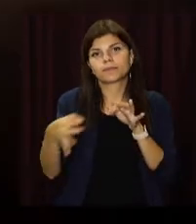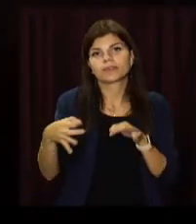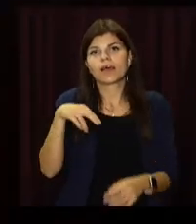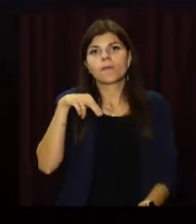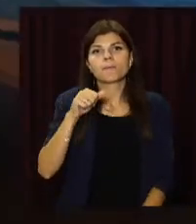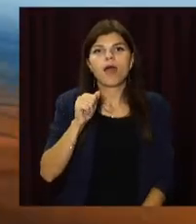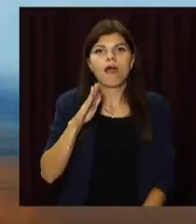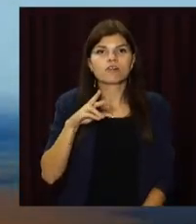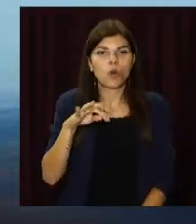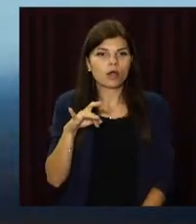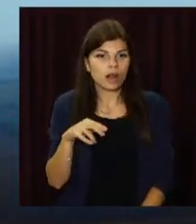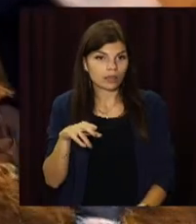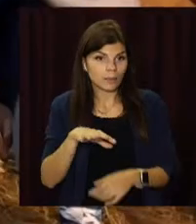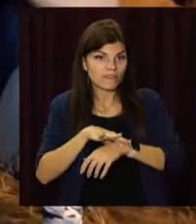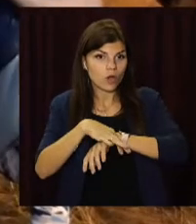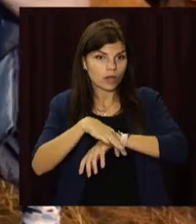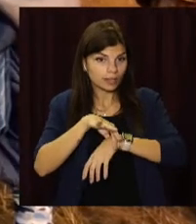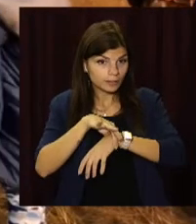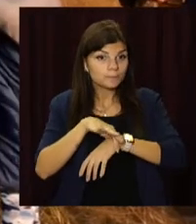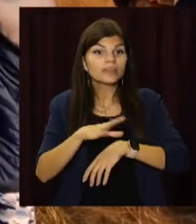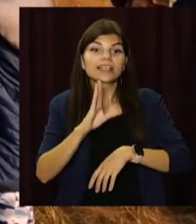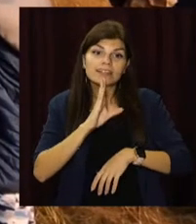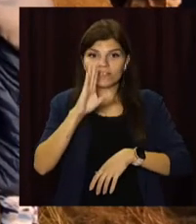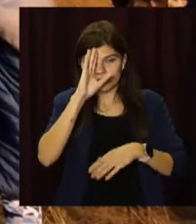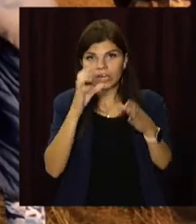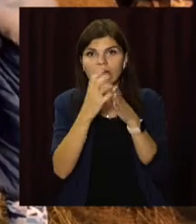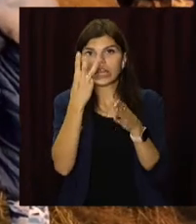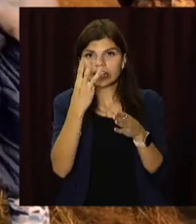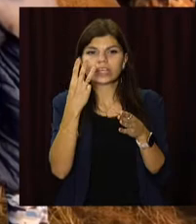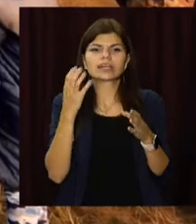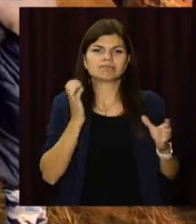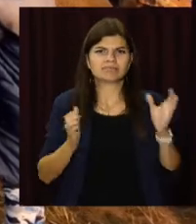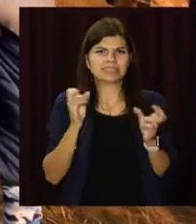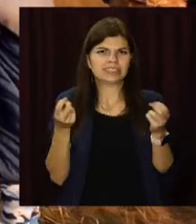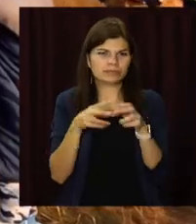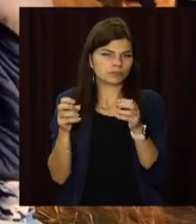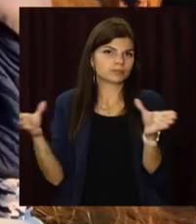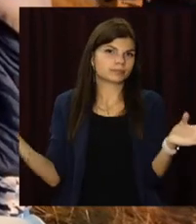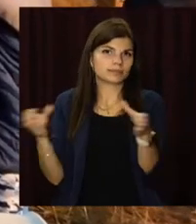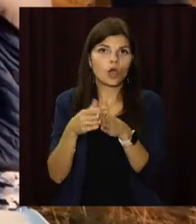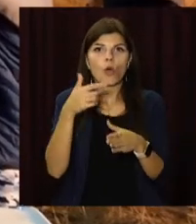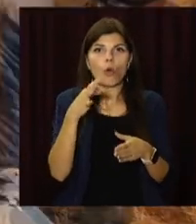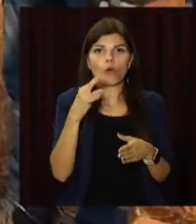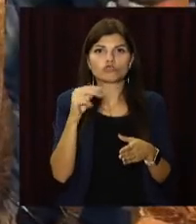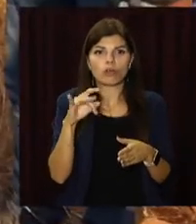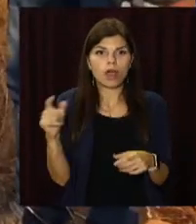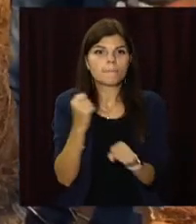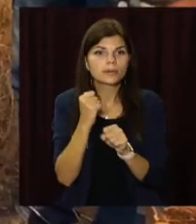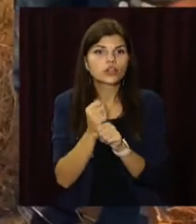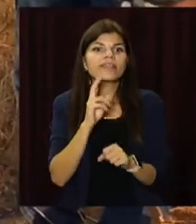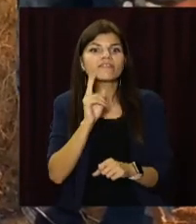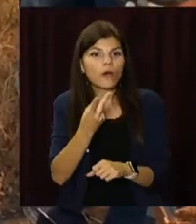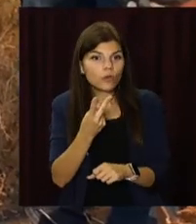заводу. Над втіленням своєї мрії хлопці та дівчата трьох факультетів і коледжу Національного університету Гончара працювали